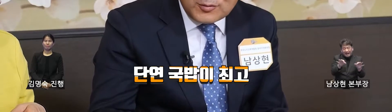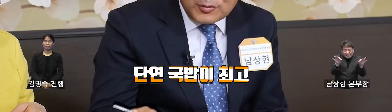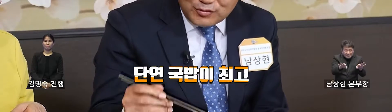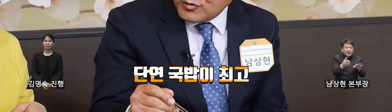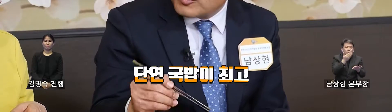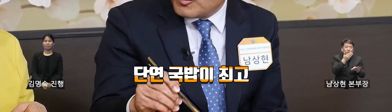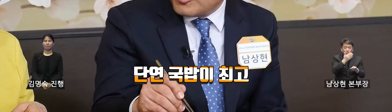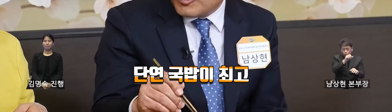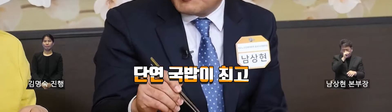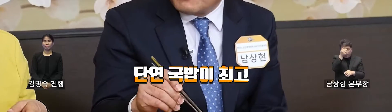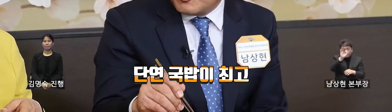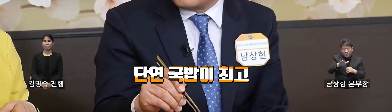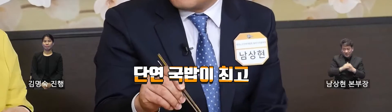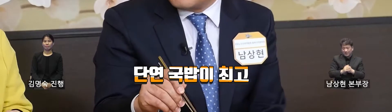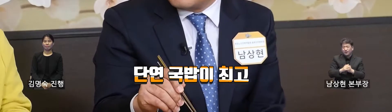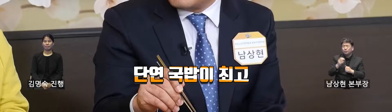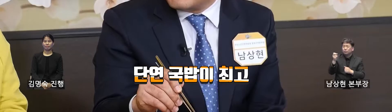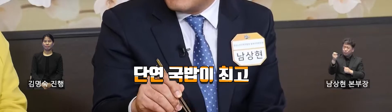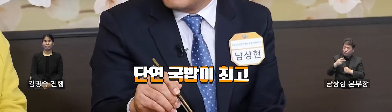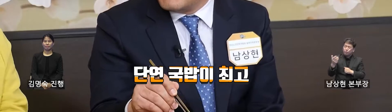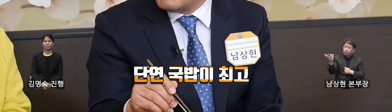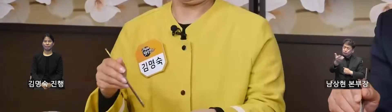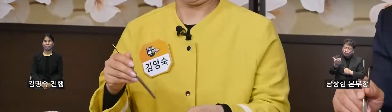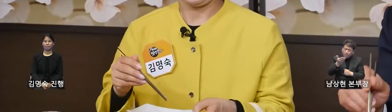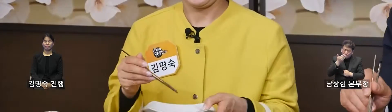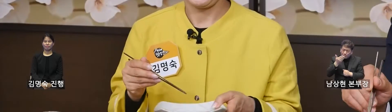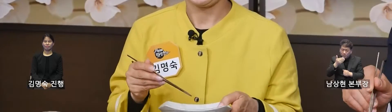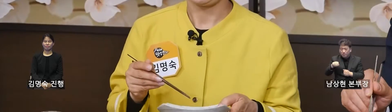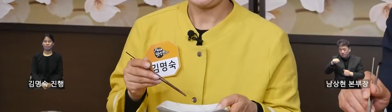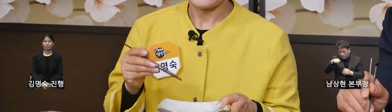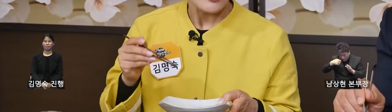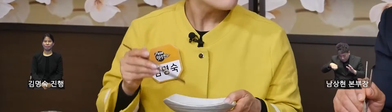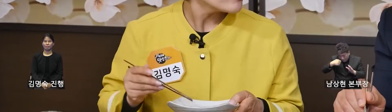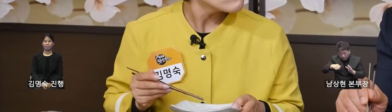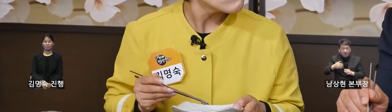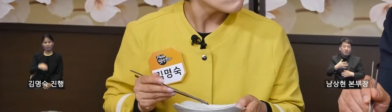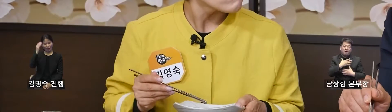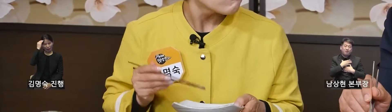또 유독 또 국밥은 또 예, 먹기 편하고.